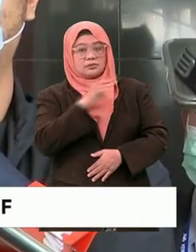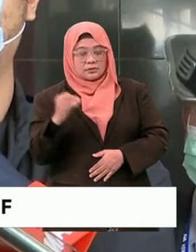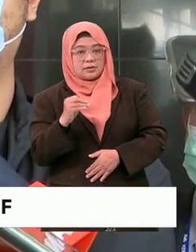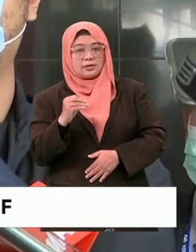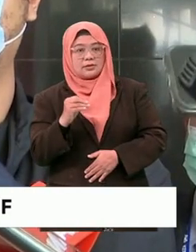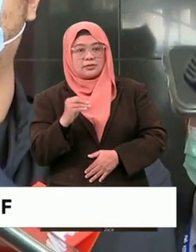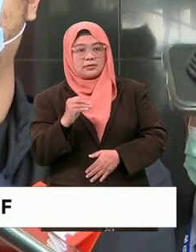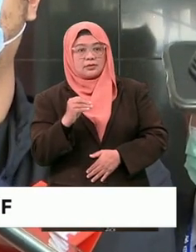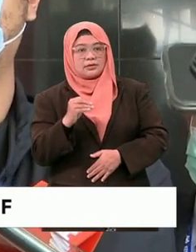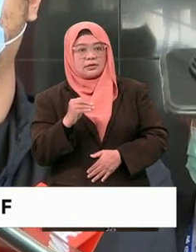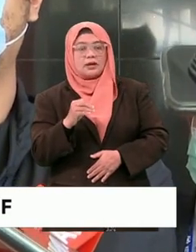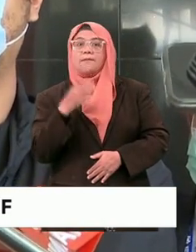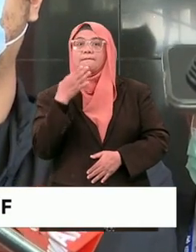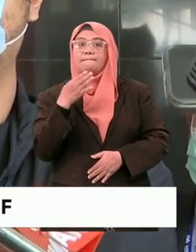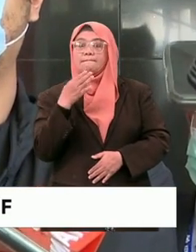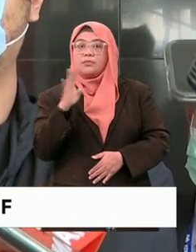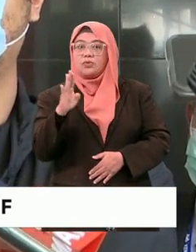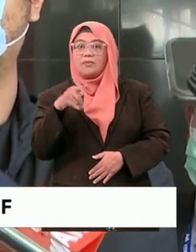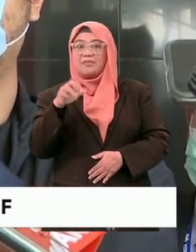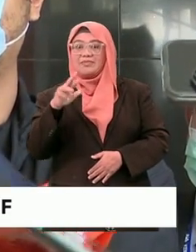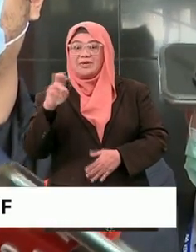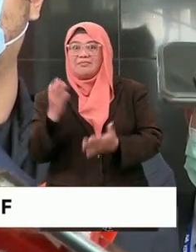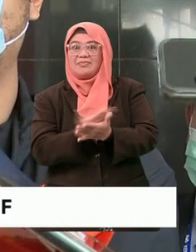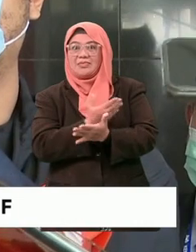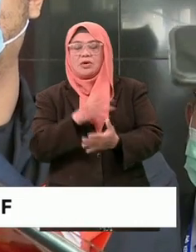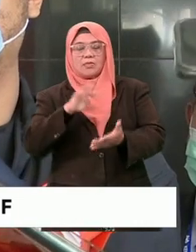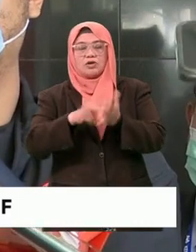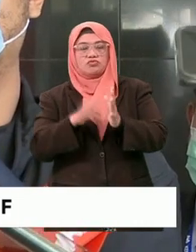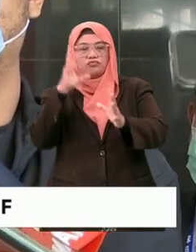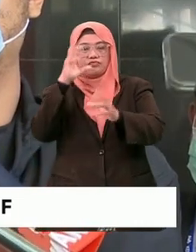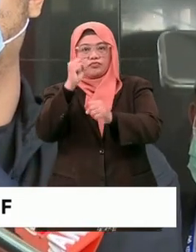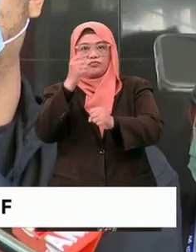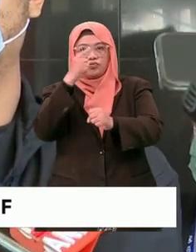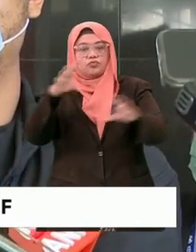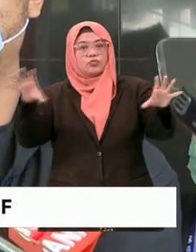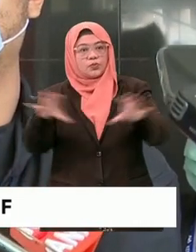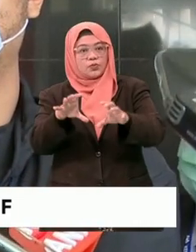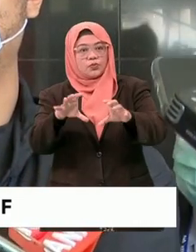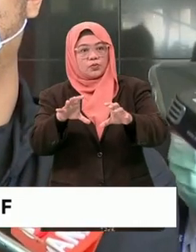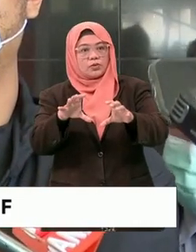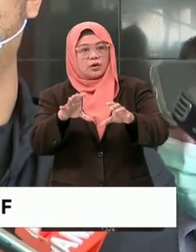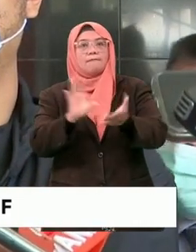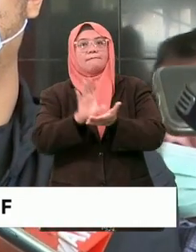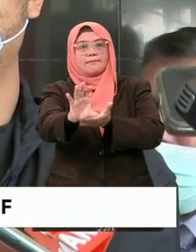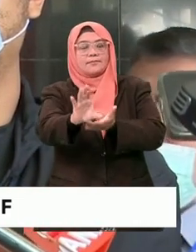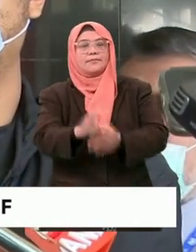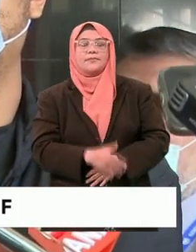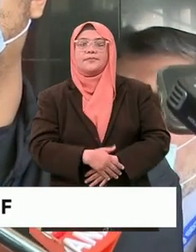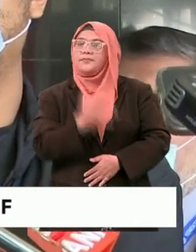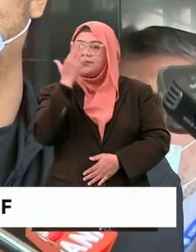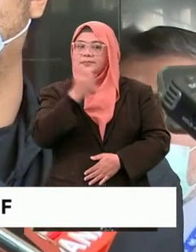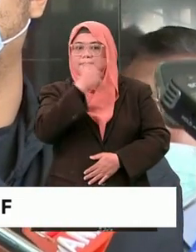daripada blueprint yang baru ini adalah ikhtizam untuk dibuat laporan supaya